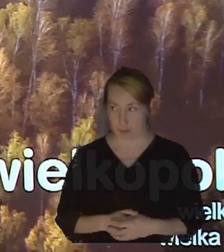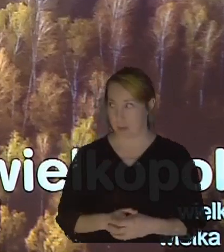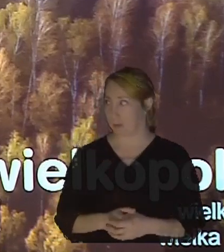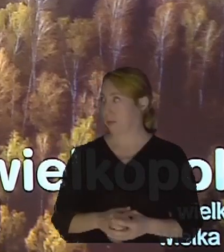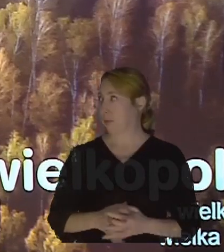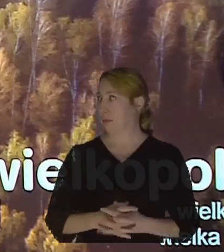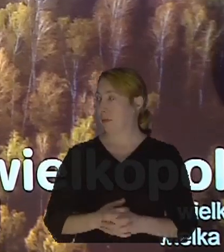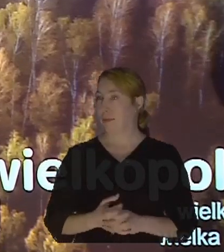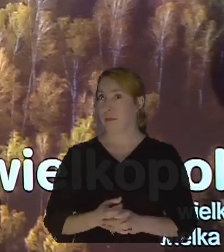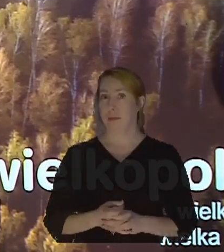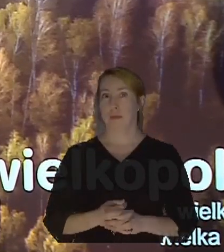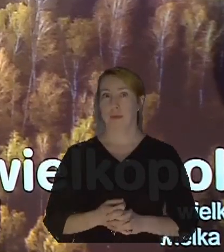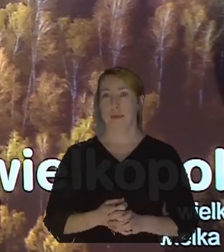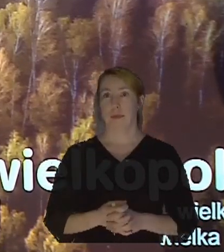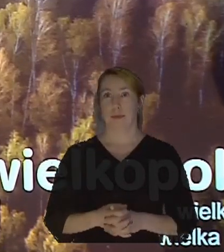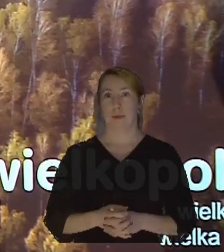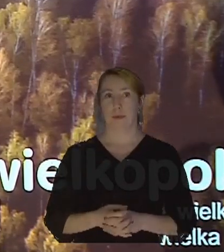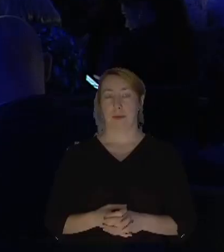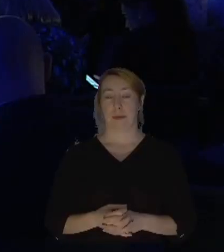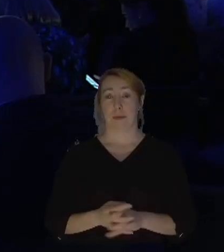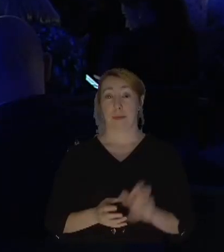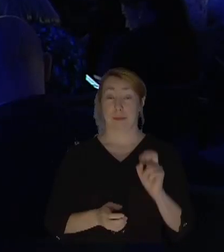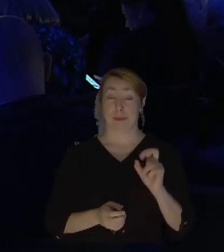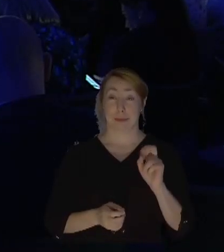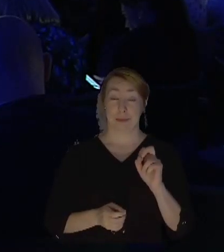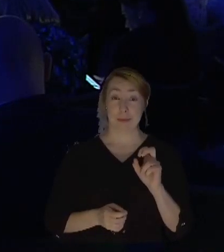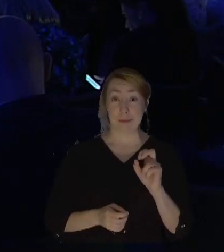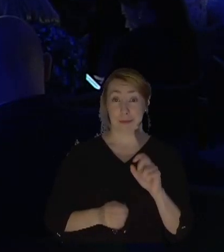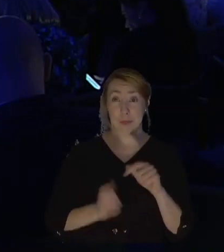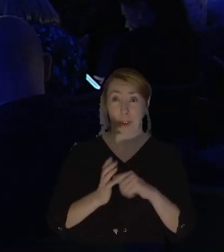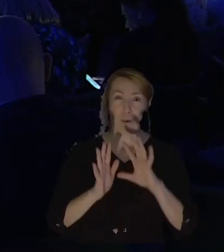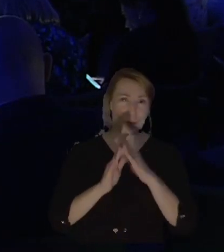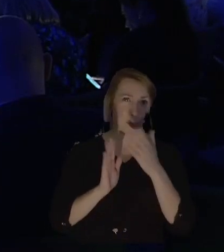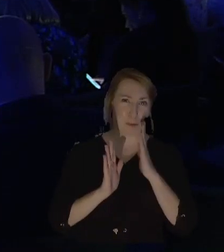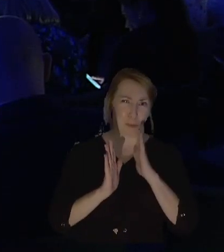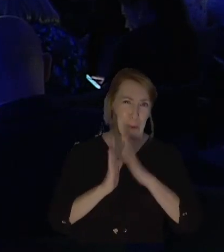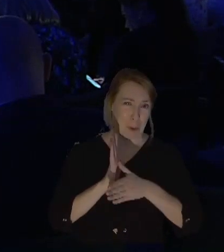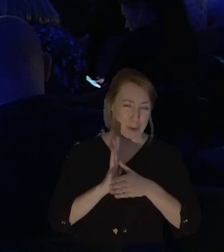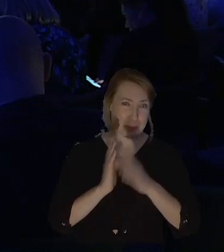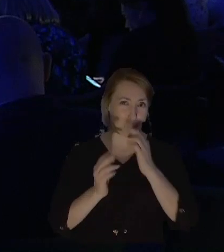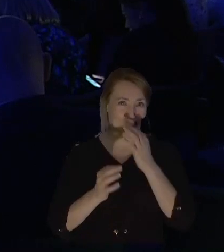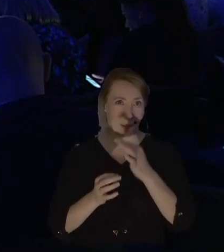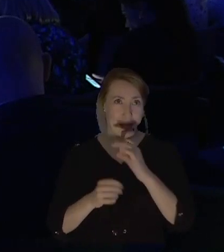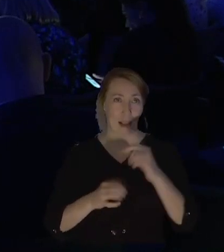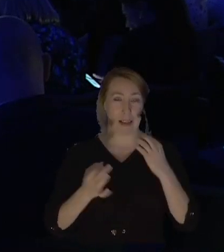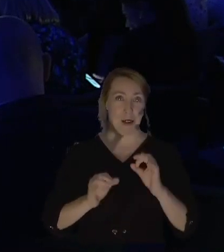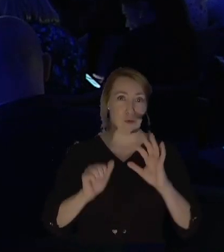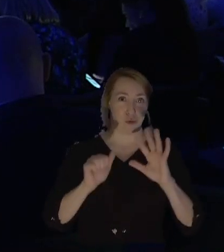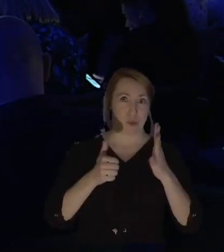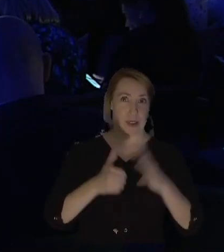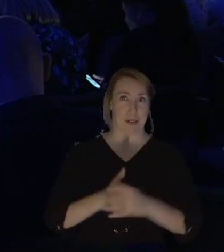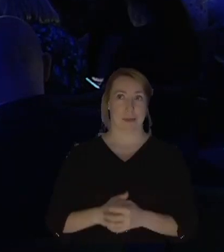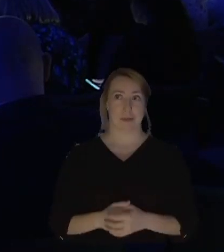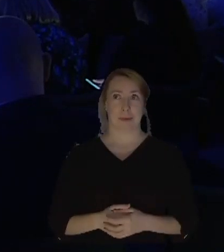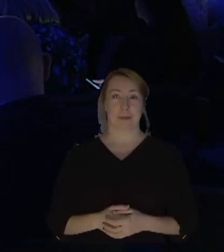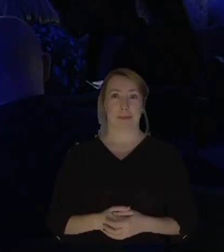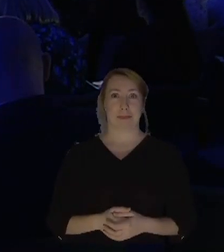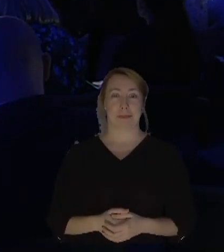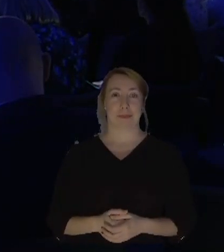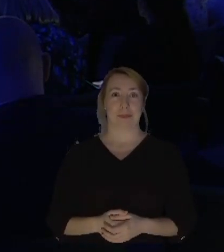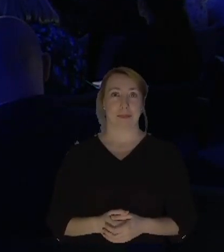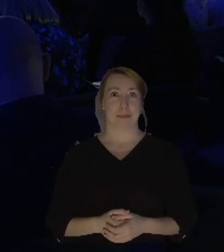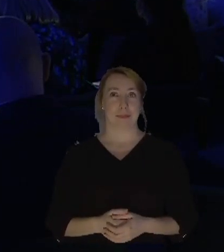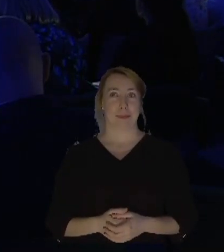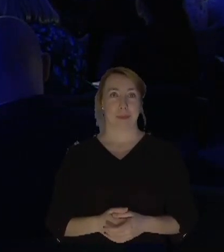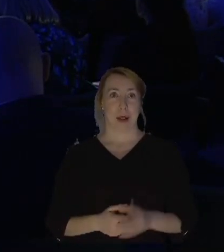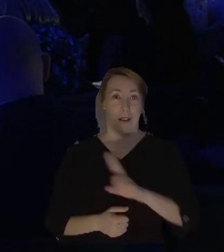znane. Tak, ono też... To są wszystko oczywiście proste rzeczy, także skupmy się na pytaniu szóstym, a wszyscy już